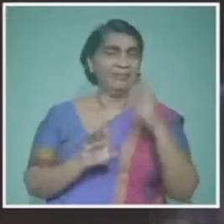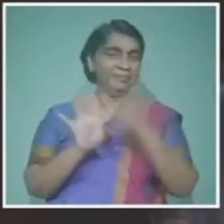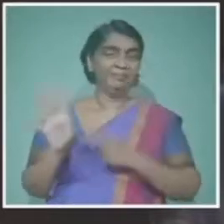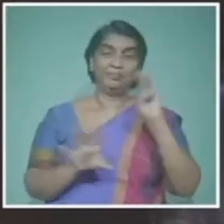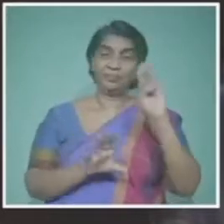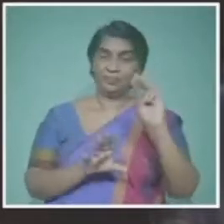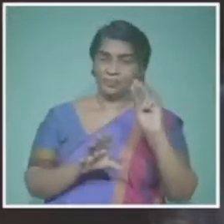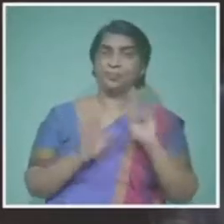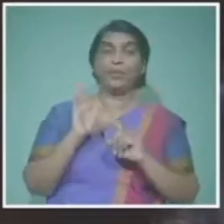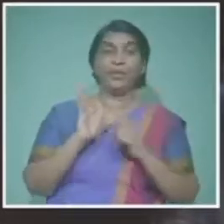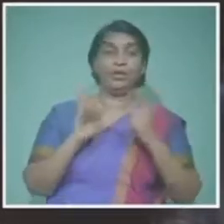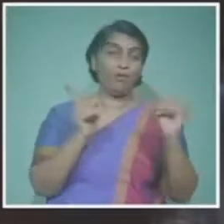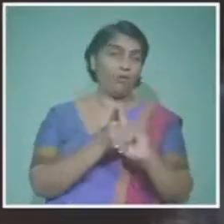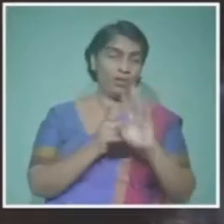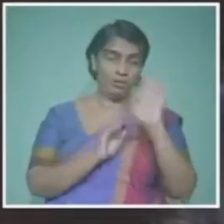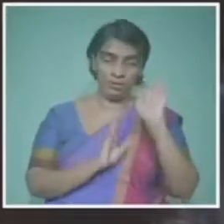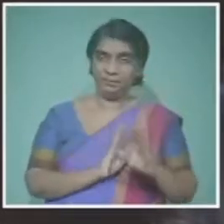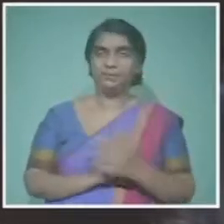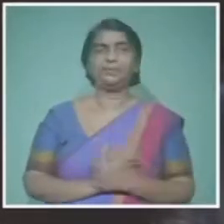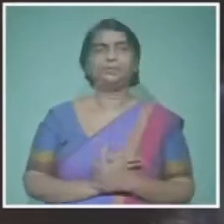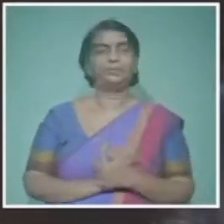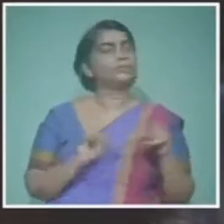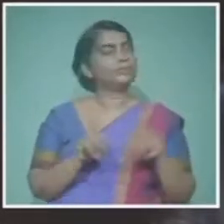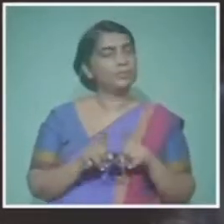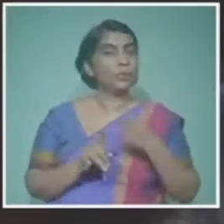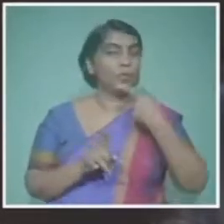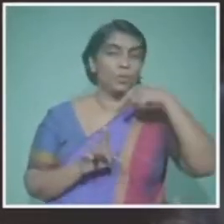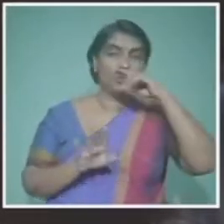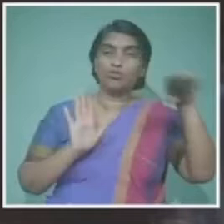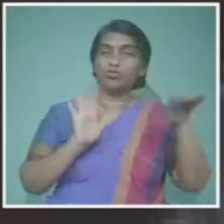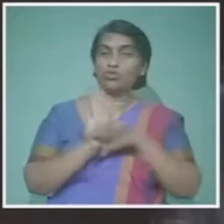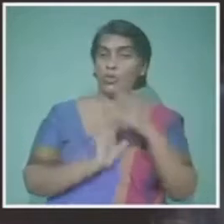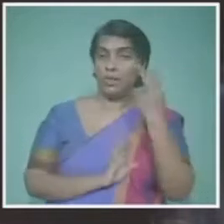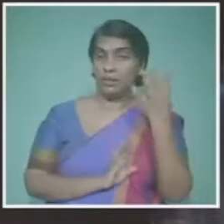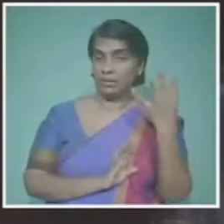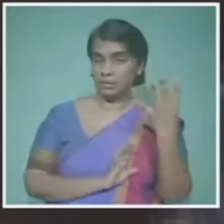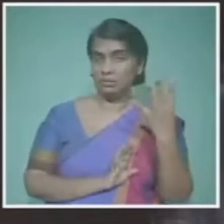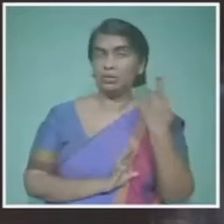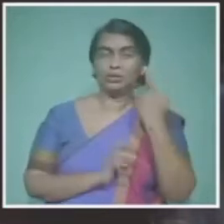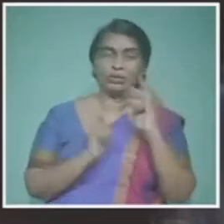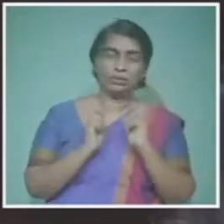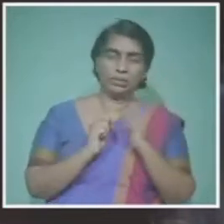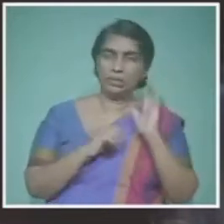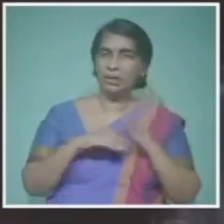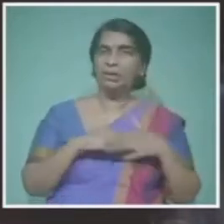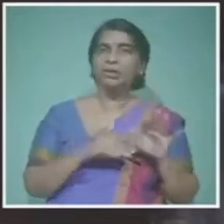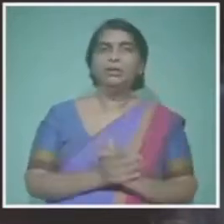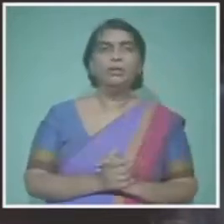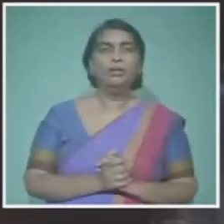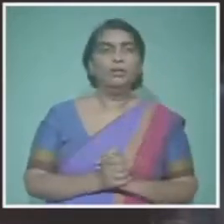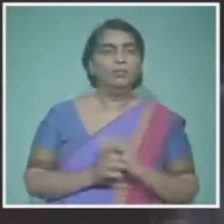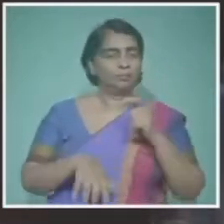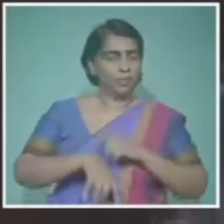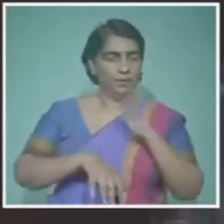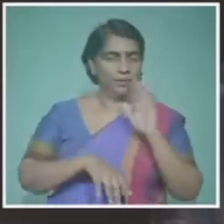අවෘතිය යුද්ධයක් තිබුණා. ඒ වගේ සුනාමි 2004 කේදවච තිබුණා.